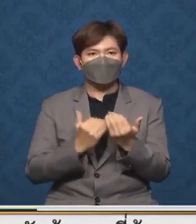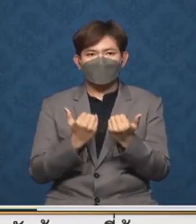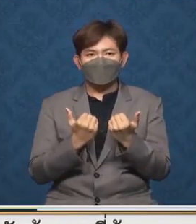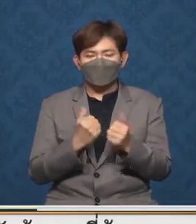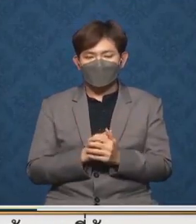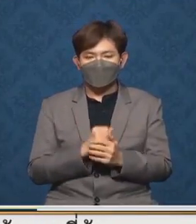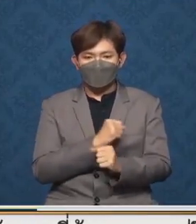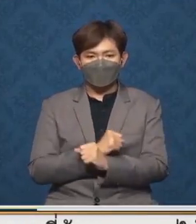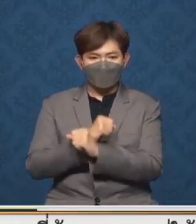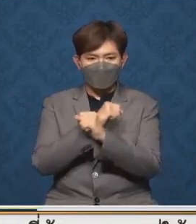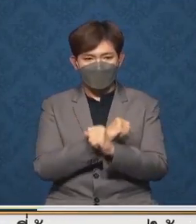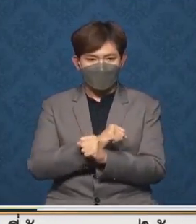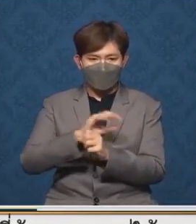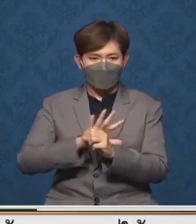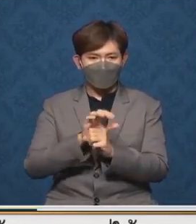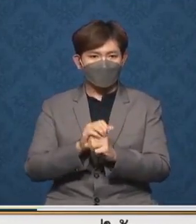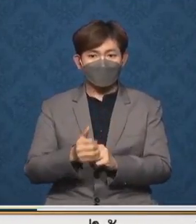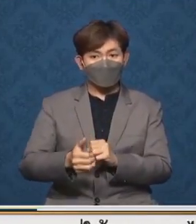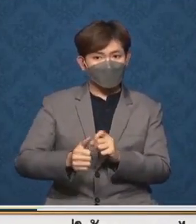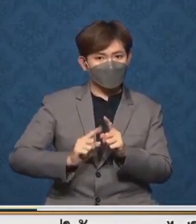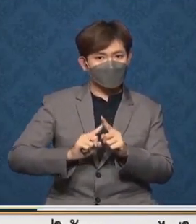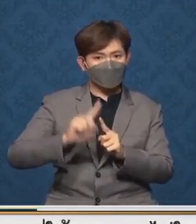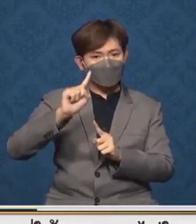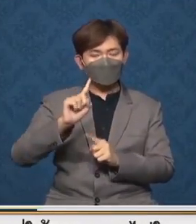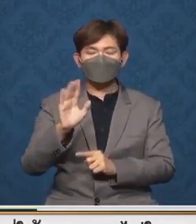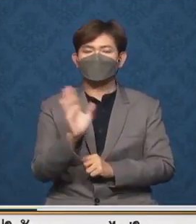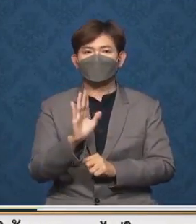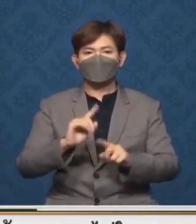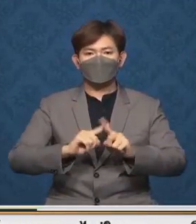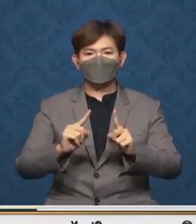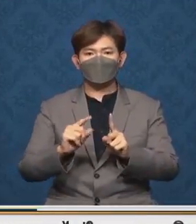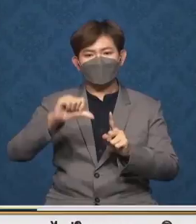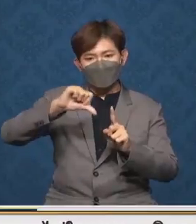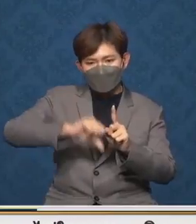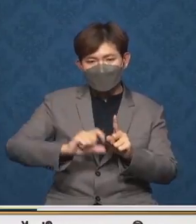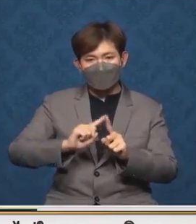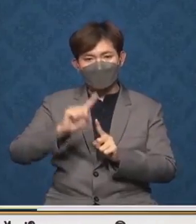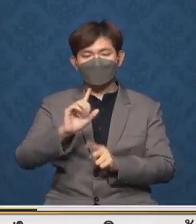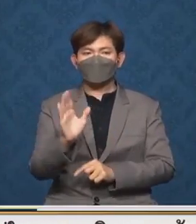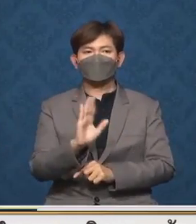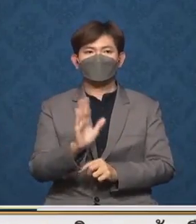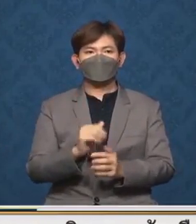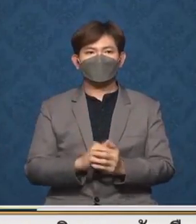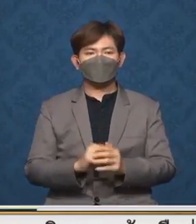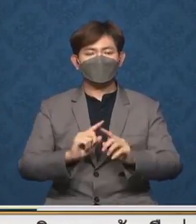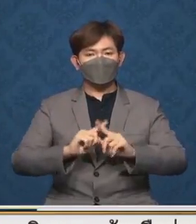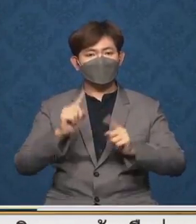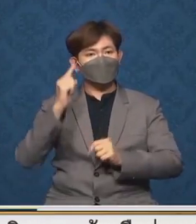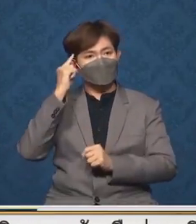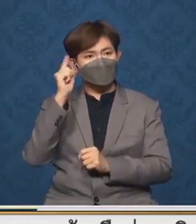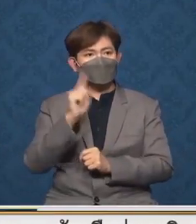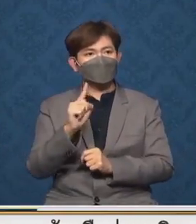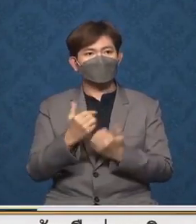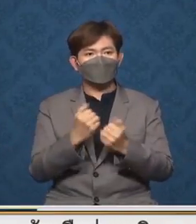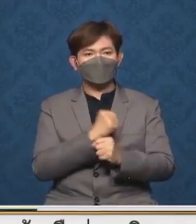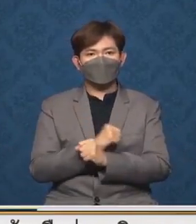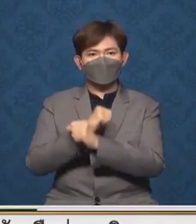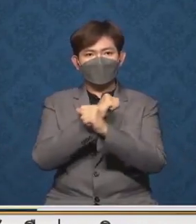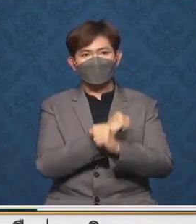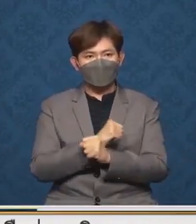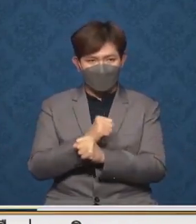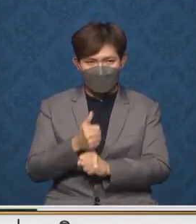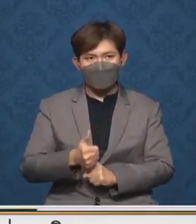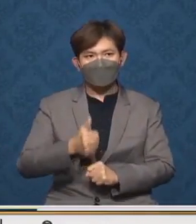ที่รับมือโควิด-19ได้ดีที่สุดในเวลานี้แต่ก็ไม่ใช่ว่าแย่ที่สุดเช่นเดียวกันนะครับและคิดว่าเราจะรับมือได้ในระดับ